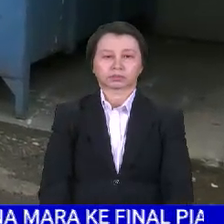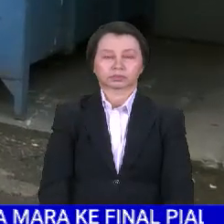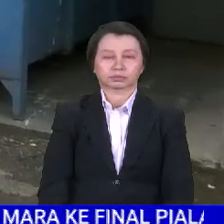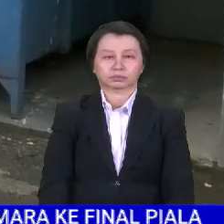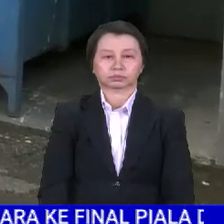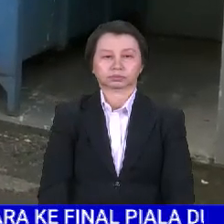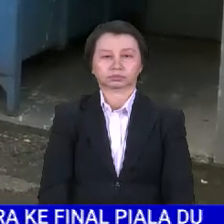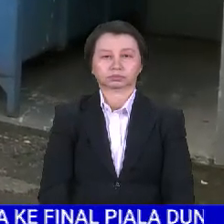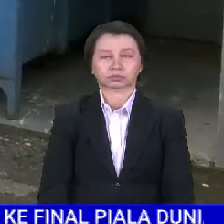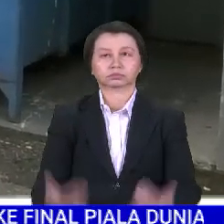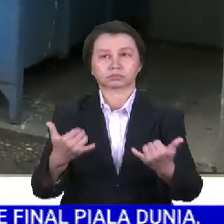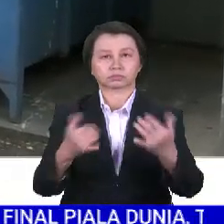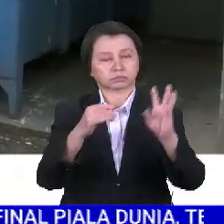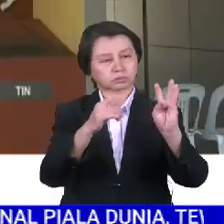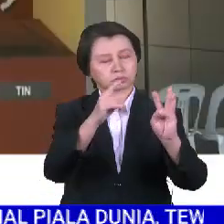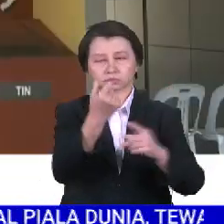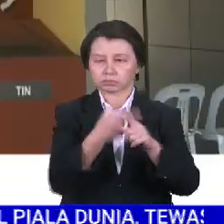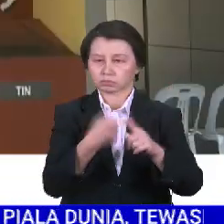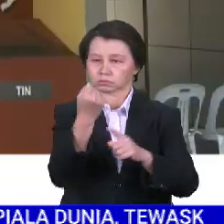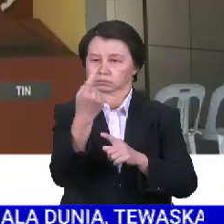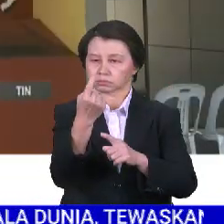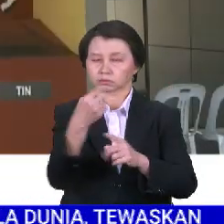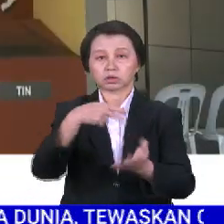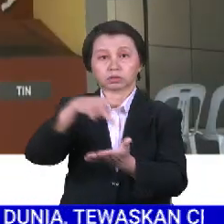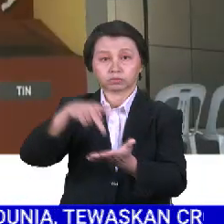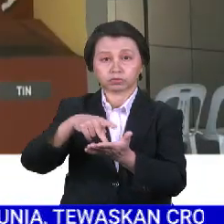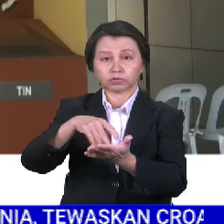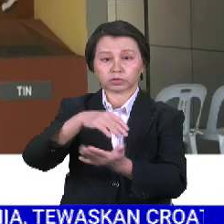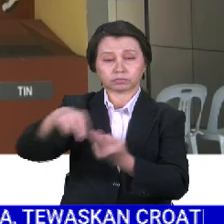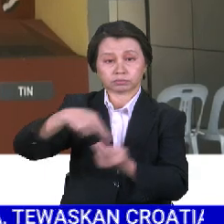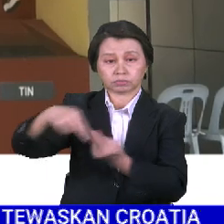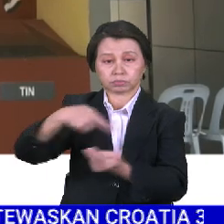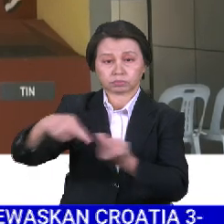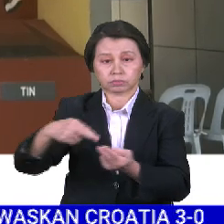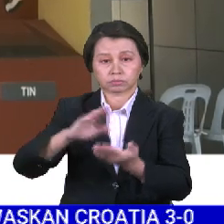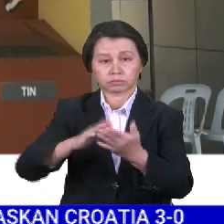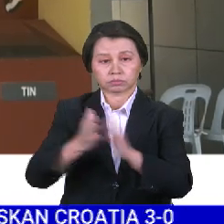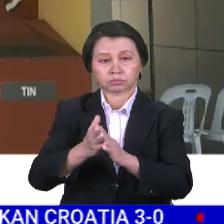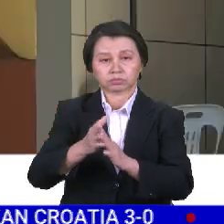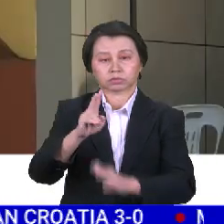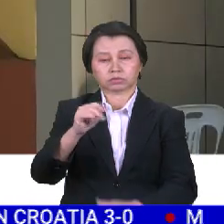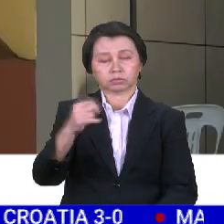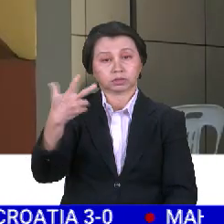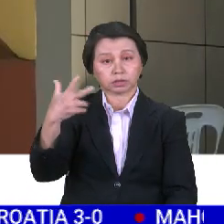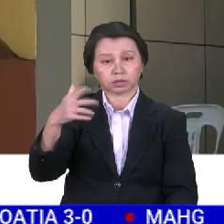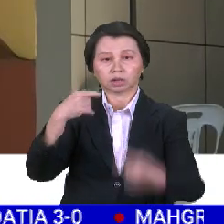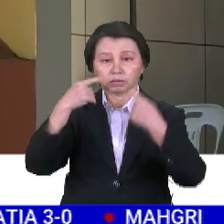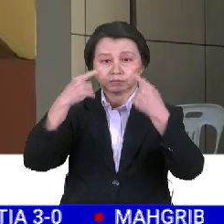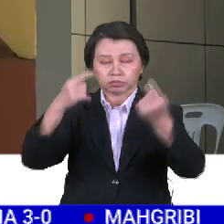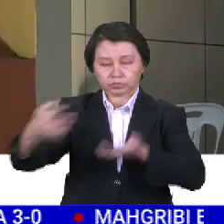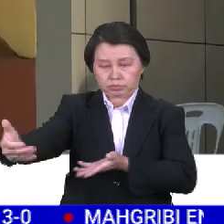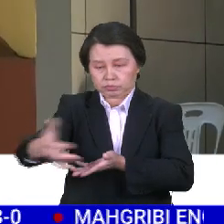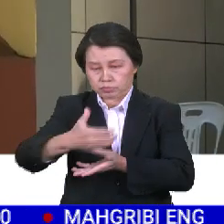terpakai setakat November lepas pusat kit semulauni seksyen u13 saja berjaya